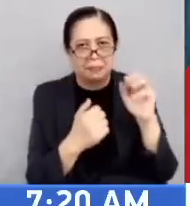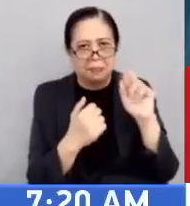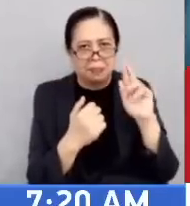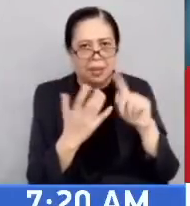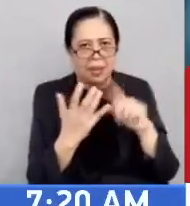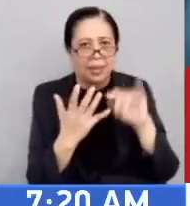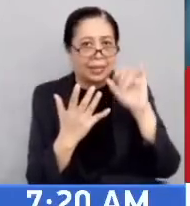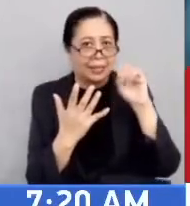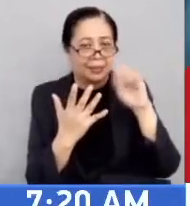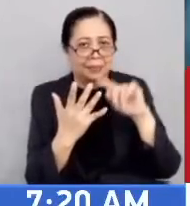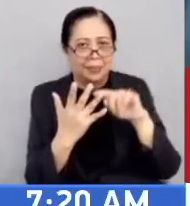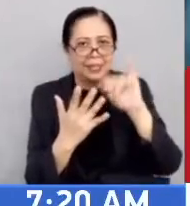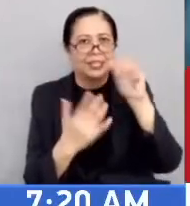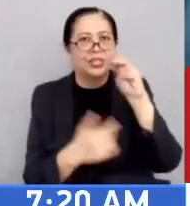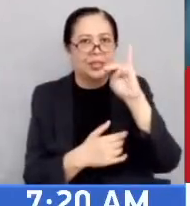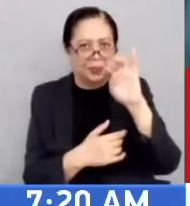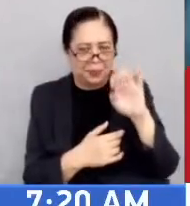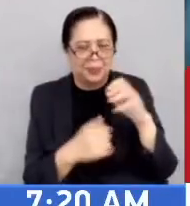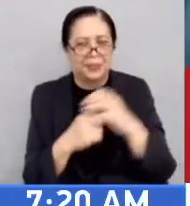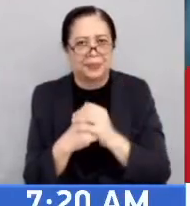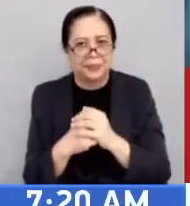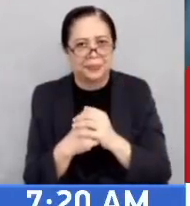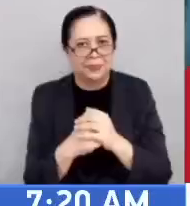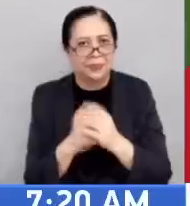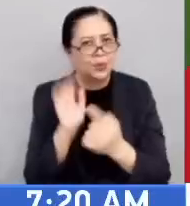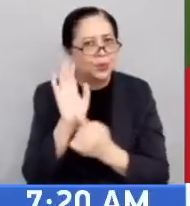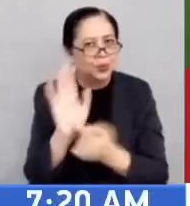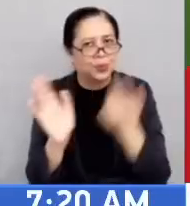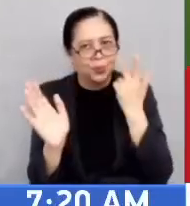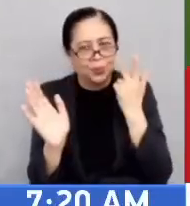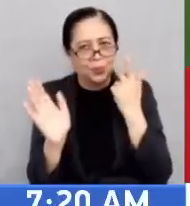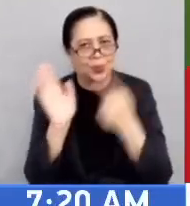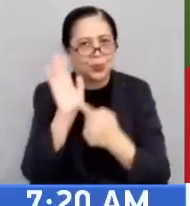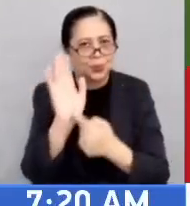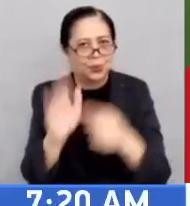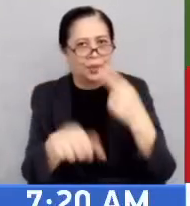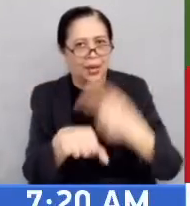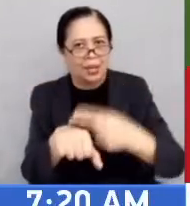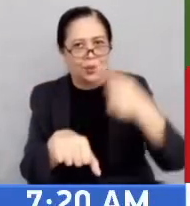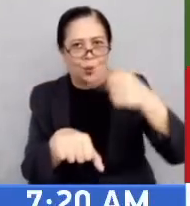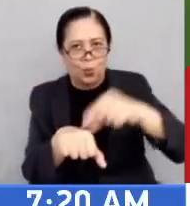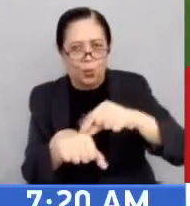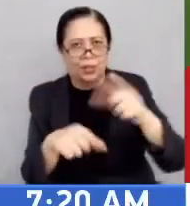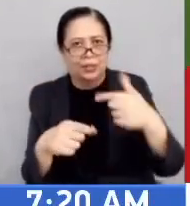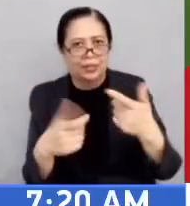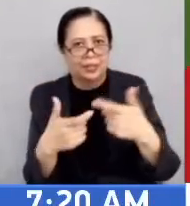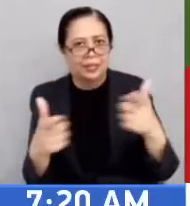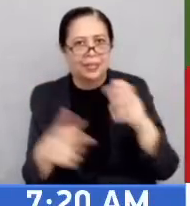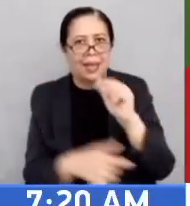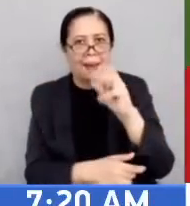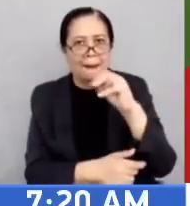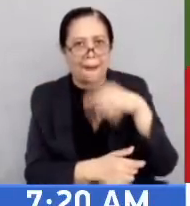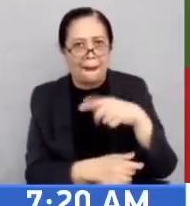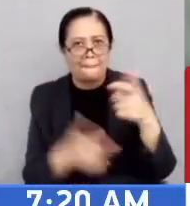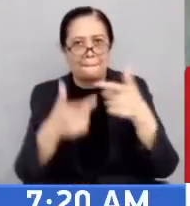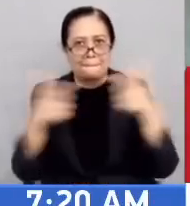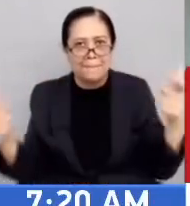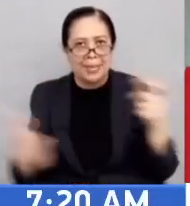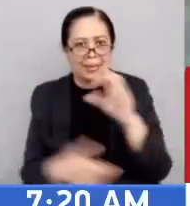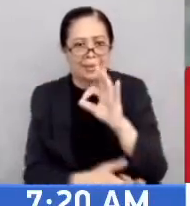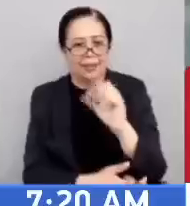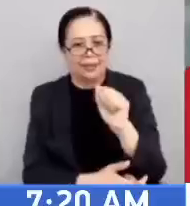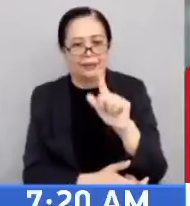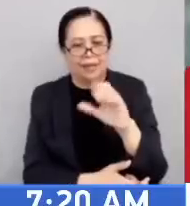bilang Jamie Robinson. Ipinasilip rin ng headquarters ng Team Voltes 5 ang Camp Big Falcon. Ipinakilala na rin sina